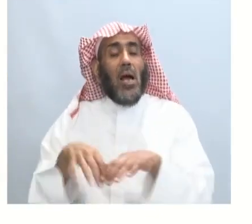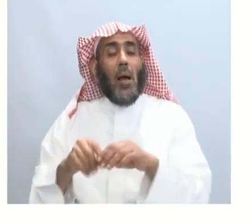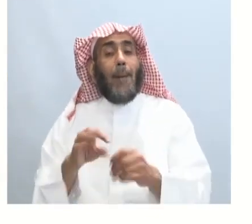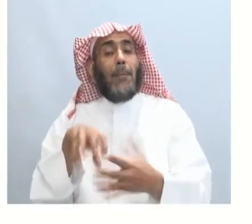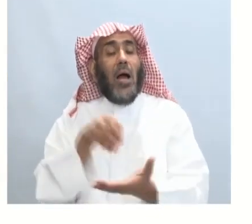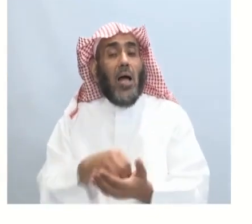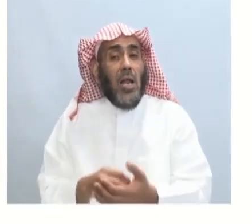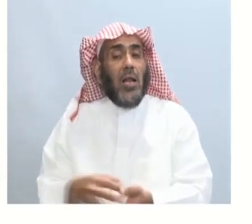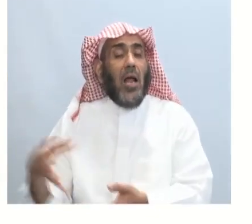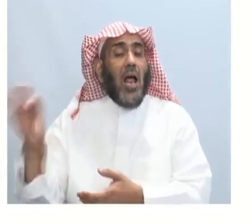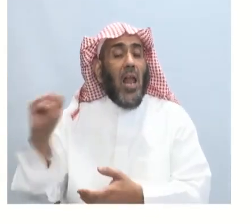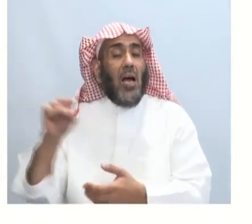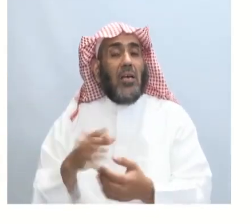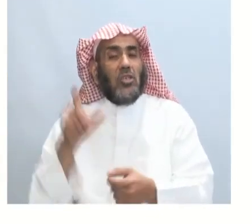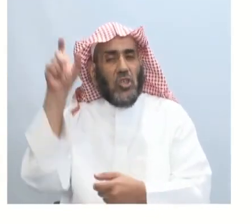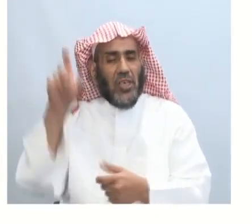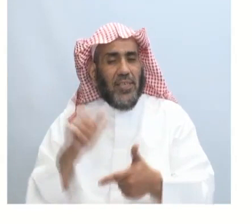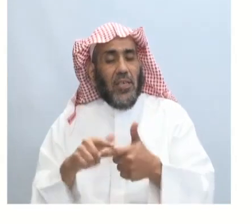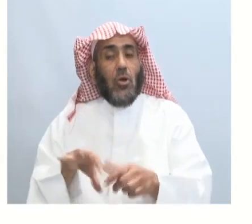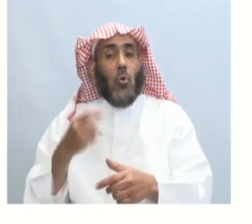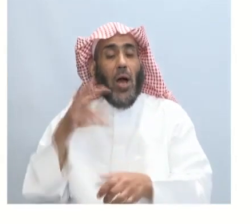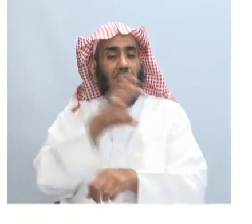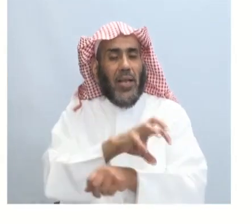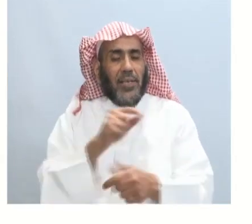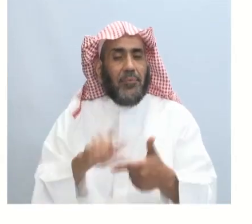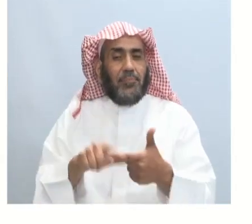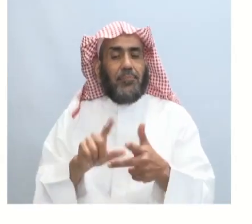الحق هي محل الحق الشخصي والعيني